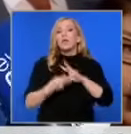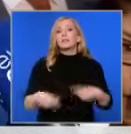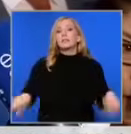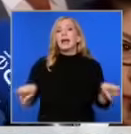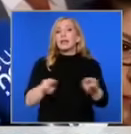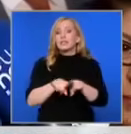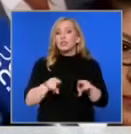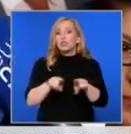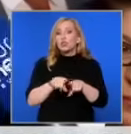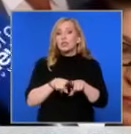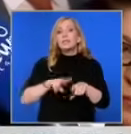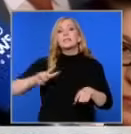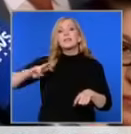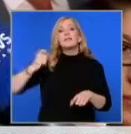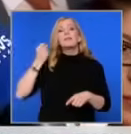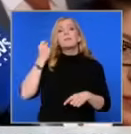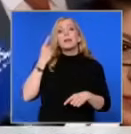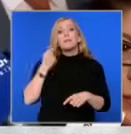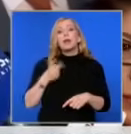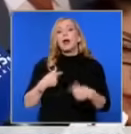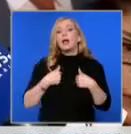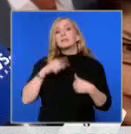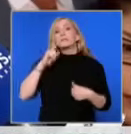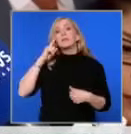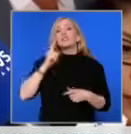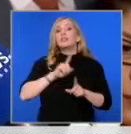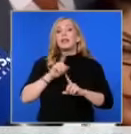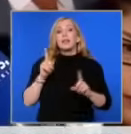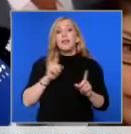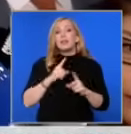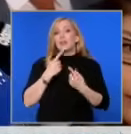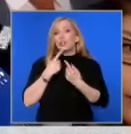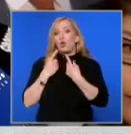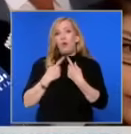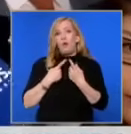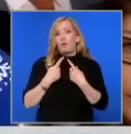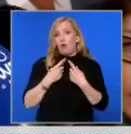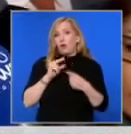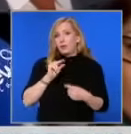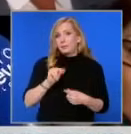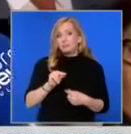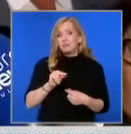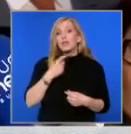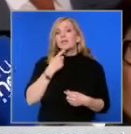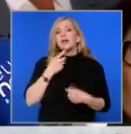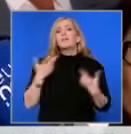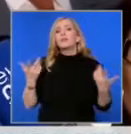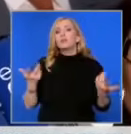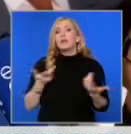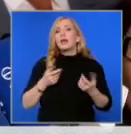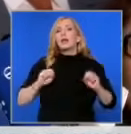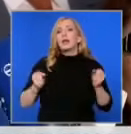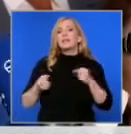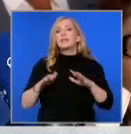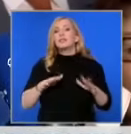същото. За вице-премиери нови аз считам, че не трябва да се говори. За каквито и да били